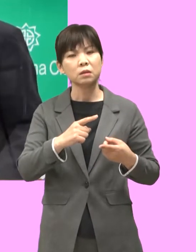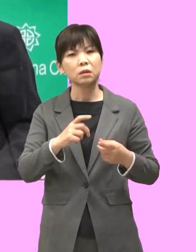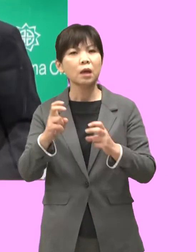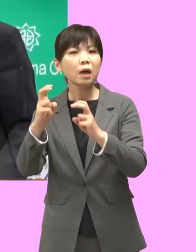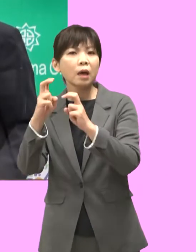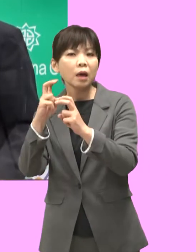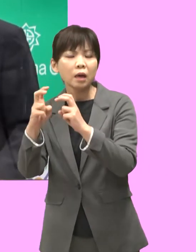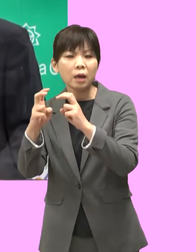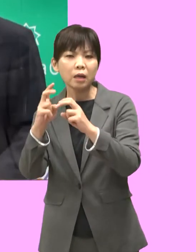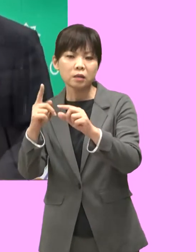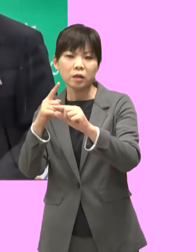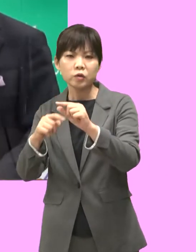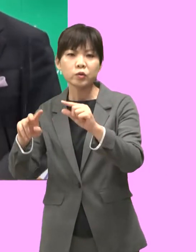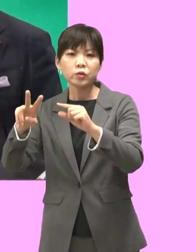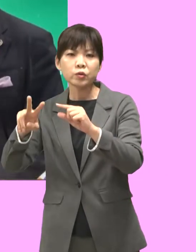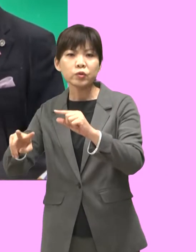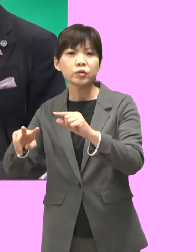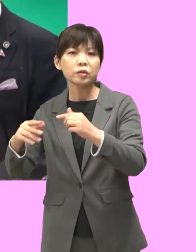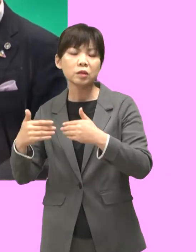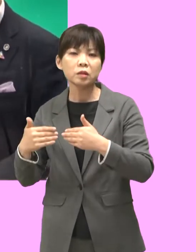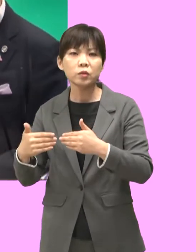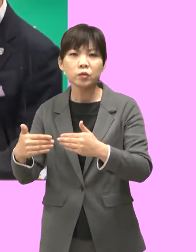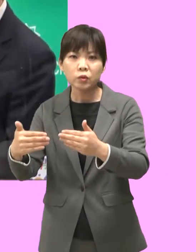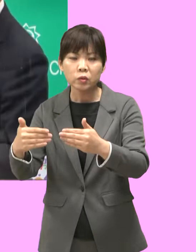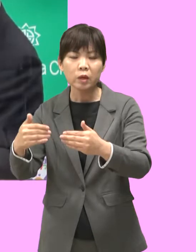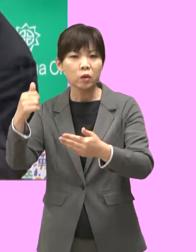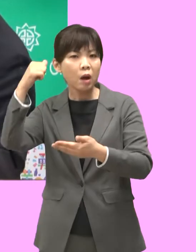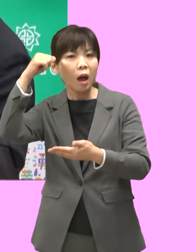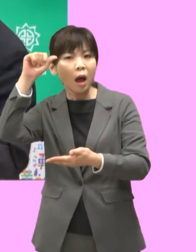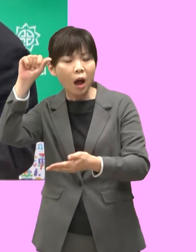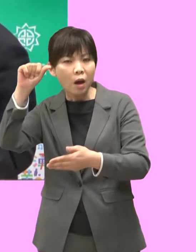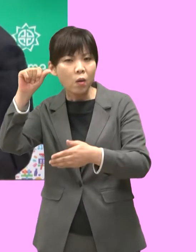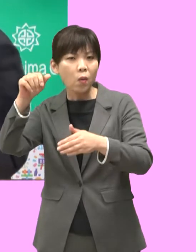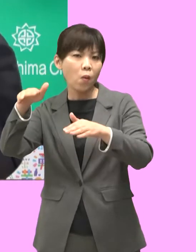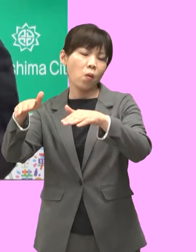主体的に実施していく案を募集をいたします。